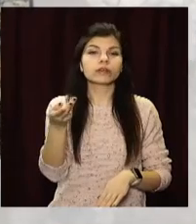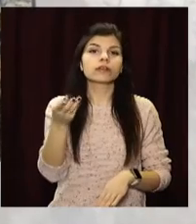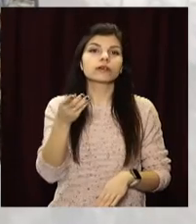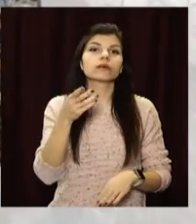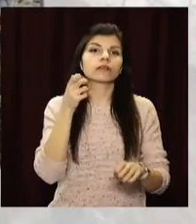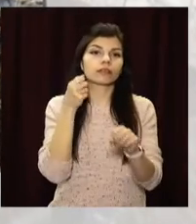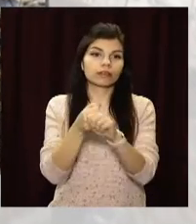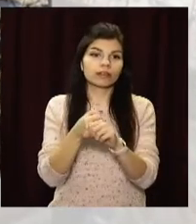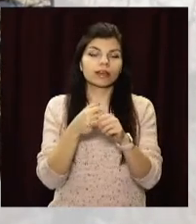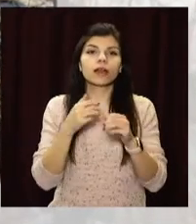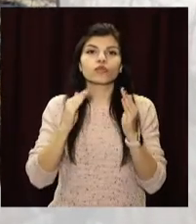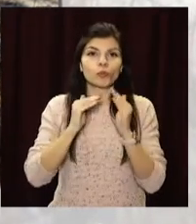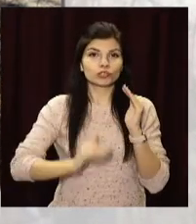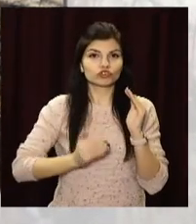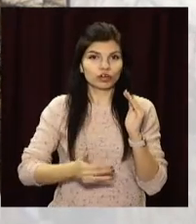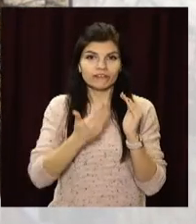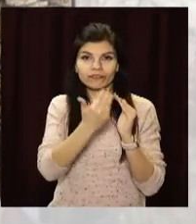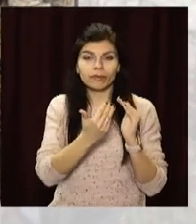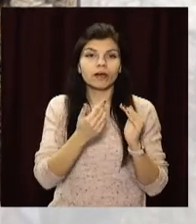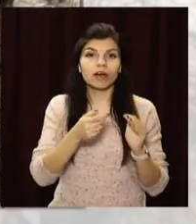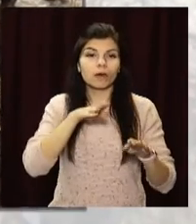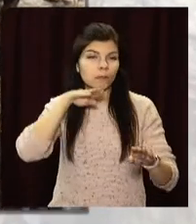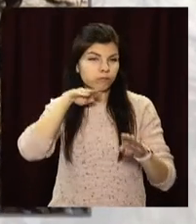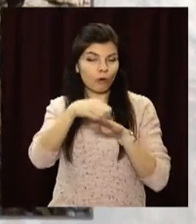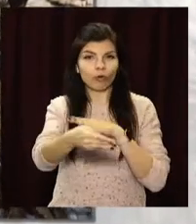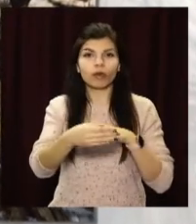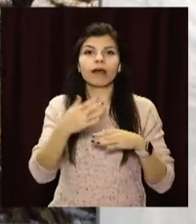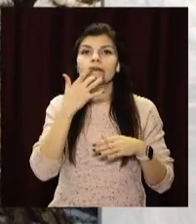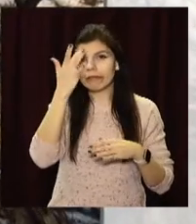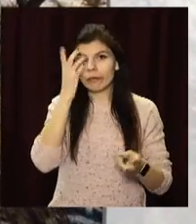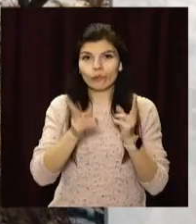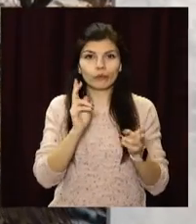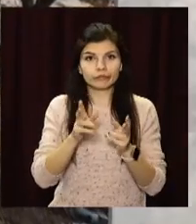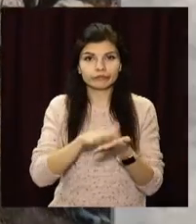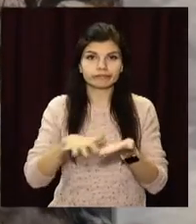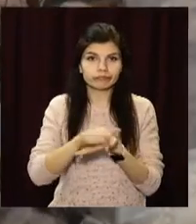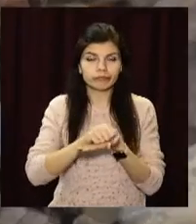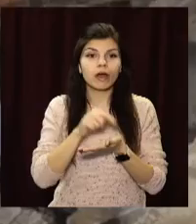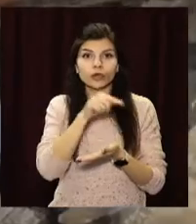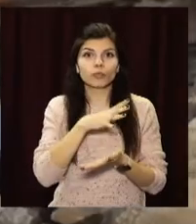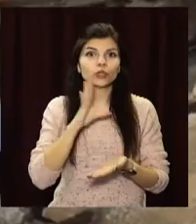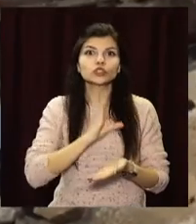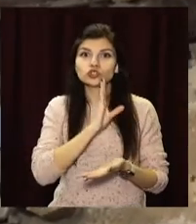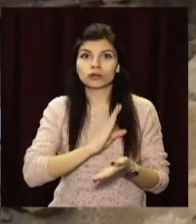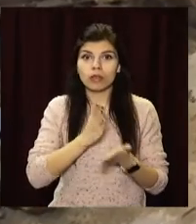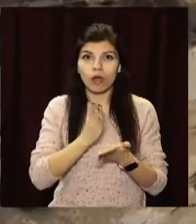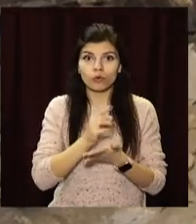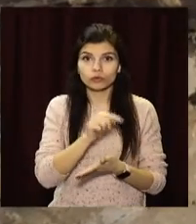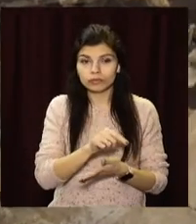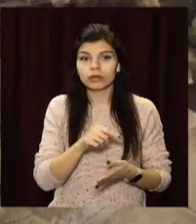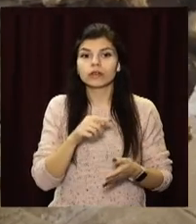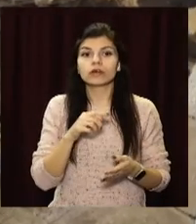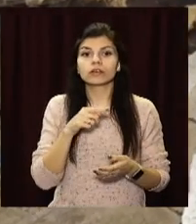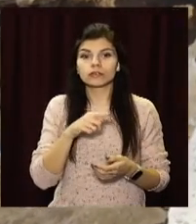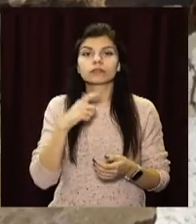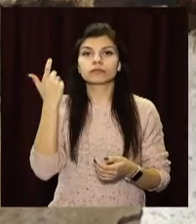та врізалося в стіну приватного будинку. Від удару розтрощило стіни літньої кухні, в той момент там перебувала жінка. Внаслідок цього